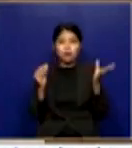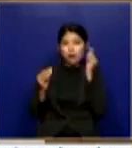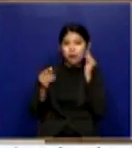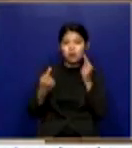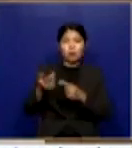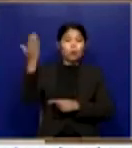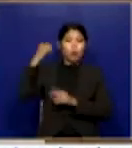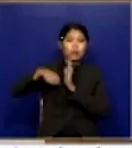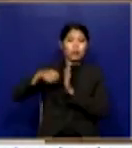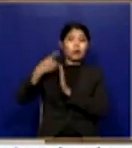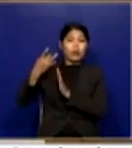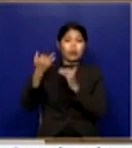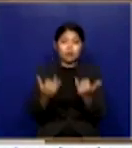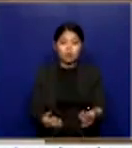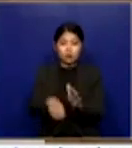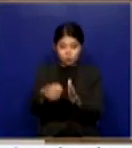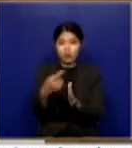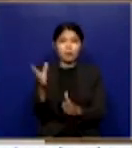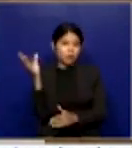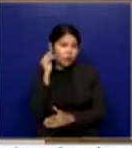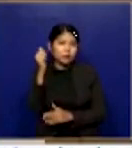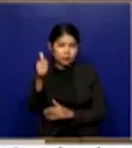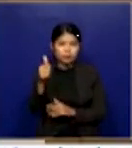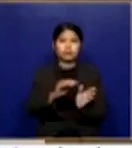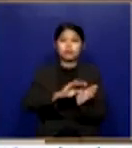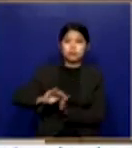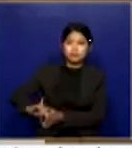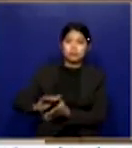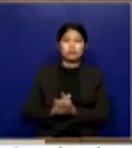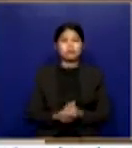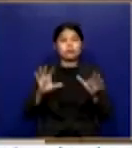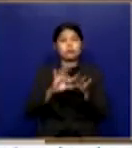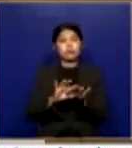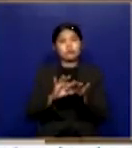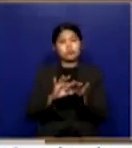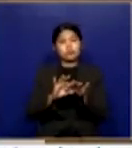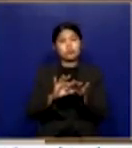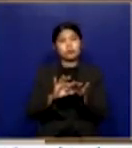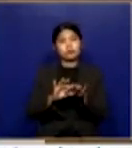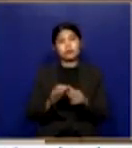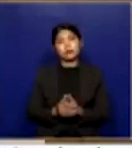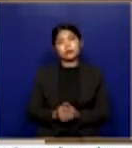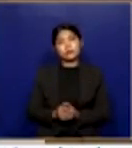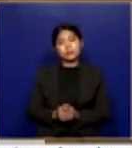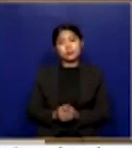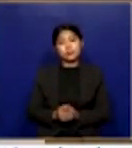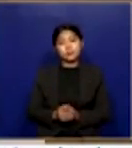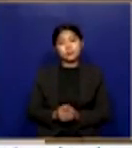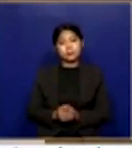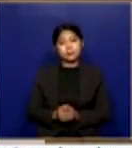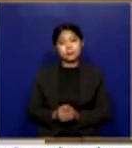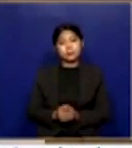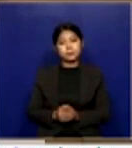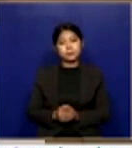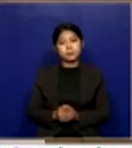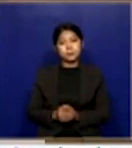ดีอดีตดีกว่ามันมาทั้งสิ้นนะครับเรื่องต่อไปในเรื่องของรายการ